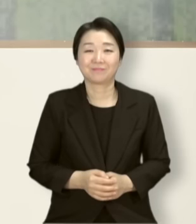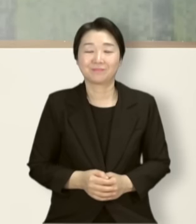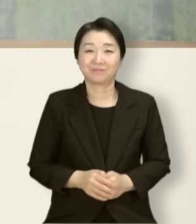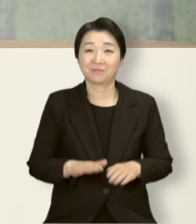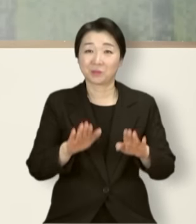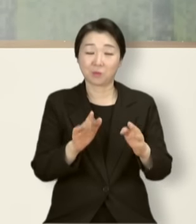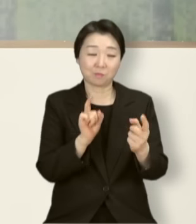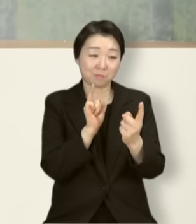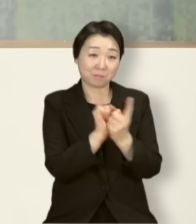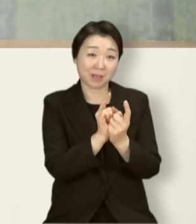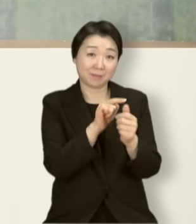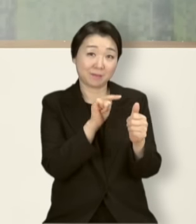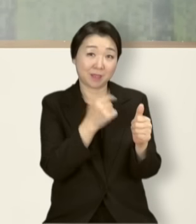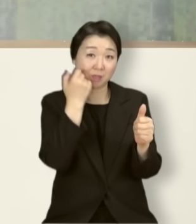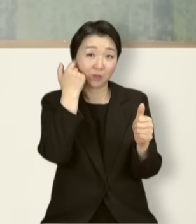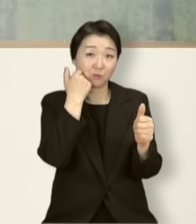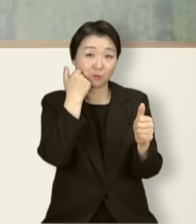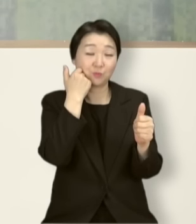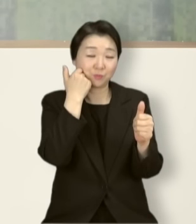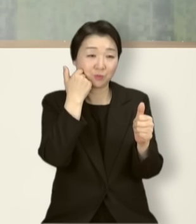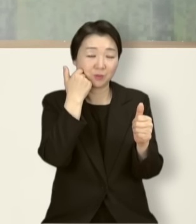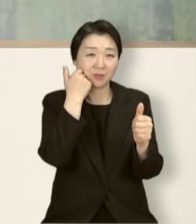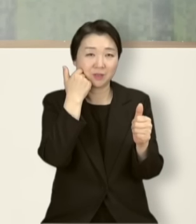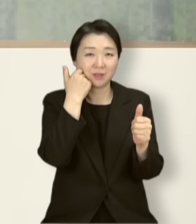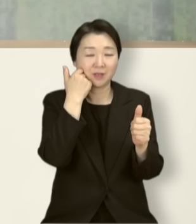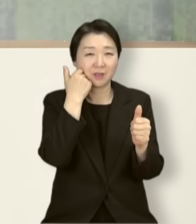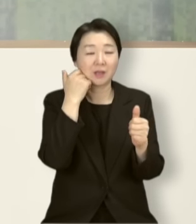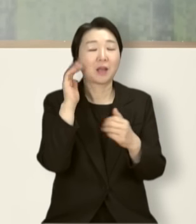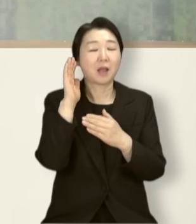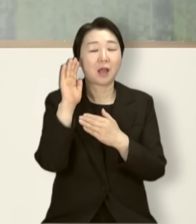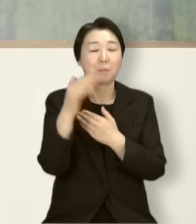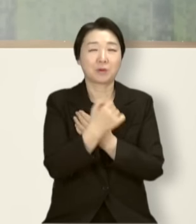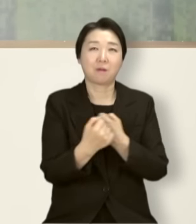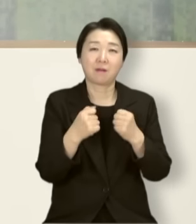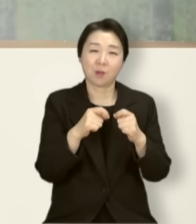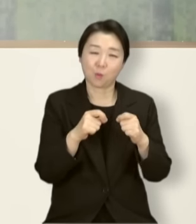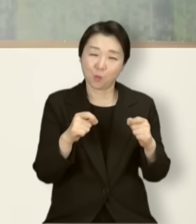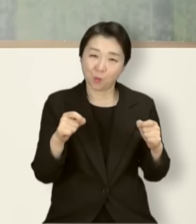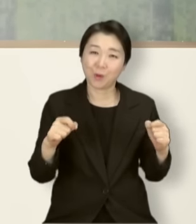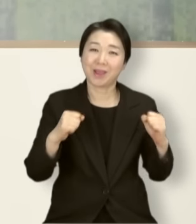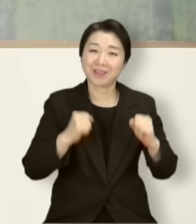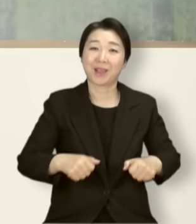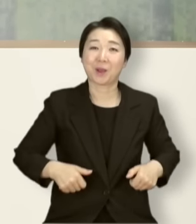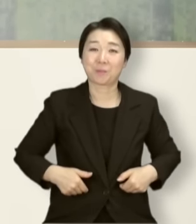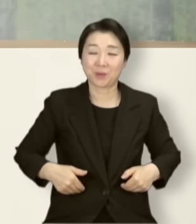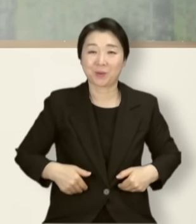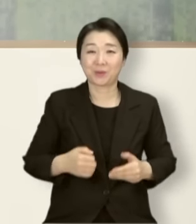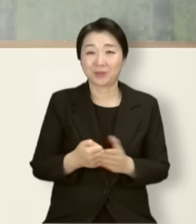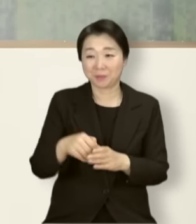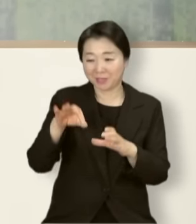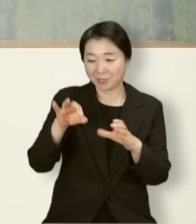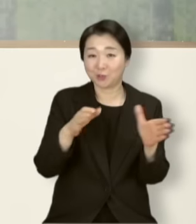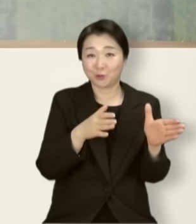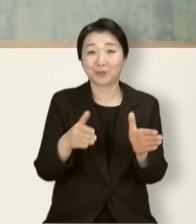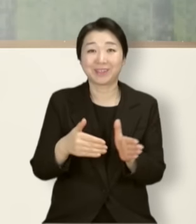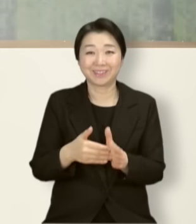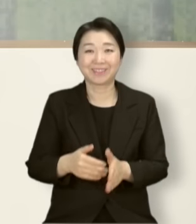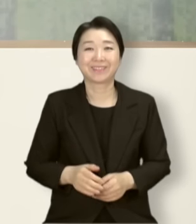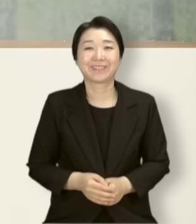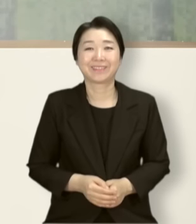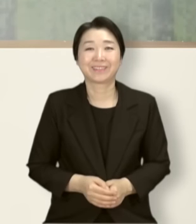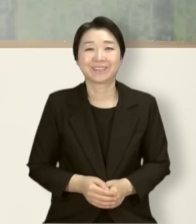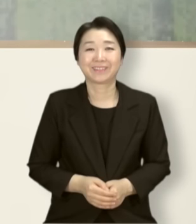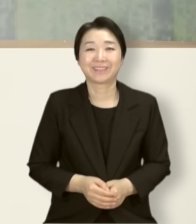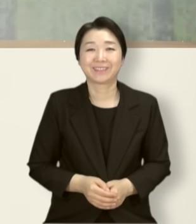오늘 만나실 분도 오래오래 건강하게 계셔주셔야 하는 분이라서 얼그레이를 준비해